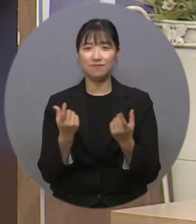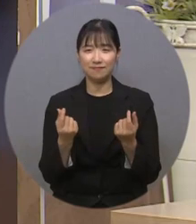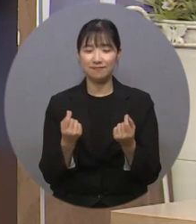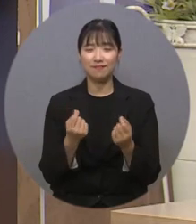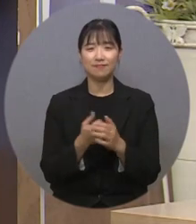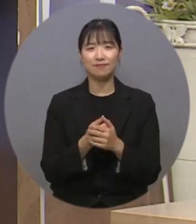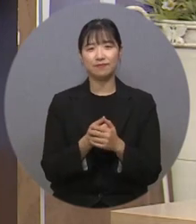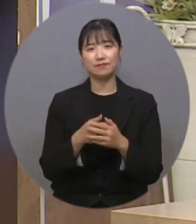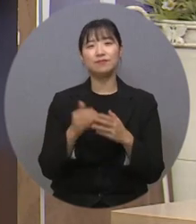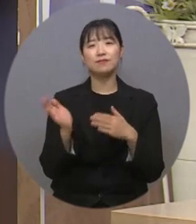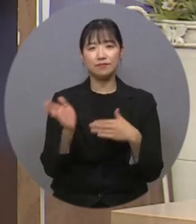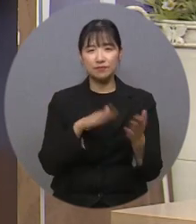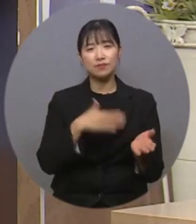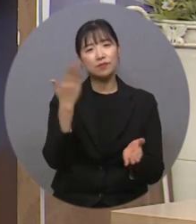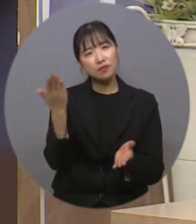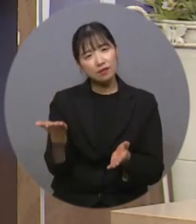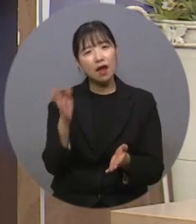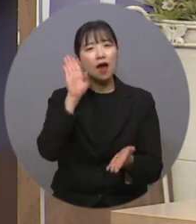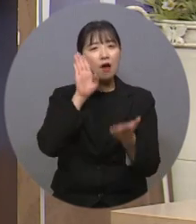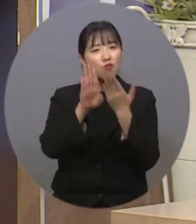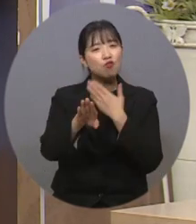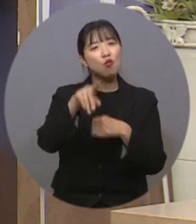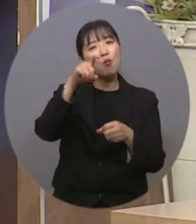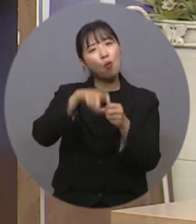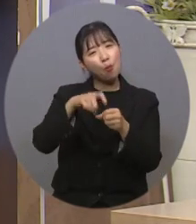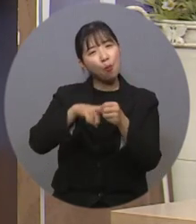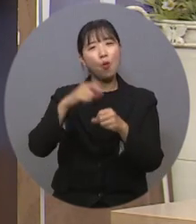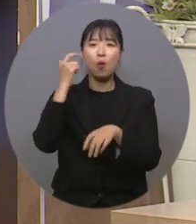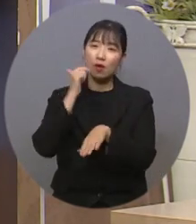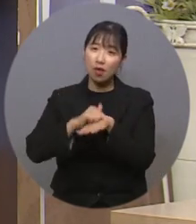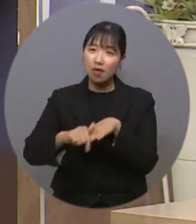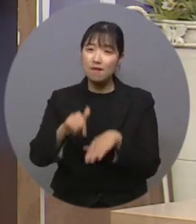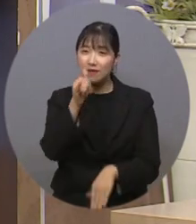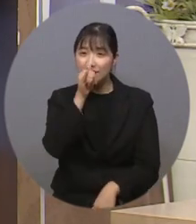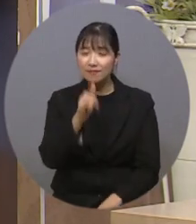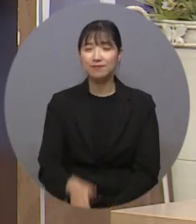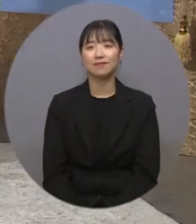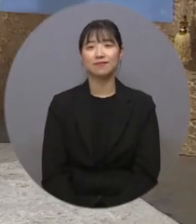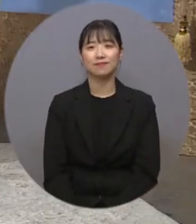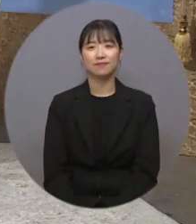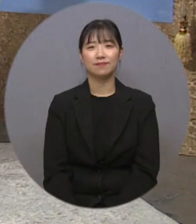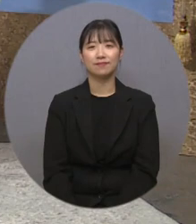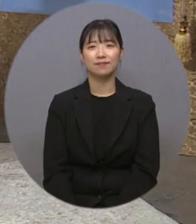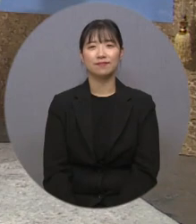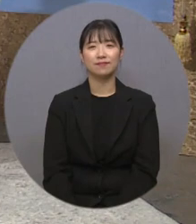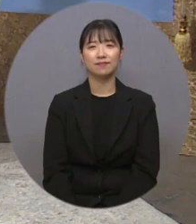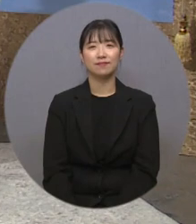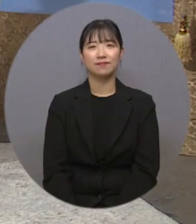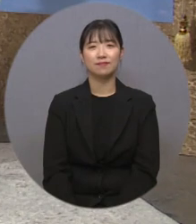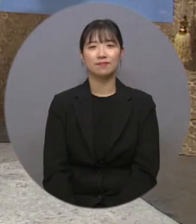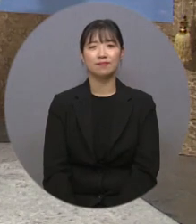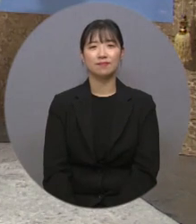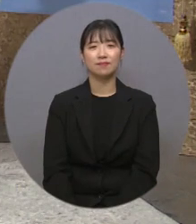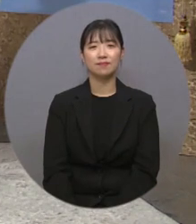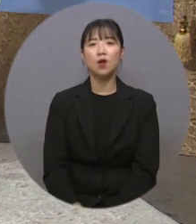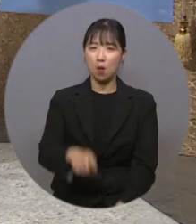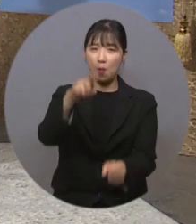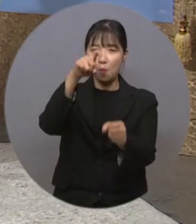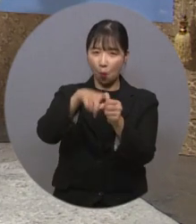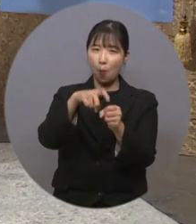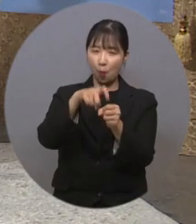텐데 그렇다면 의원님께서는 앞으로는 좀 어떤 목표와 계획이 있으신가요? 네, 목표라는 것은